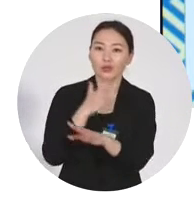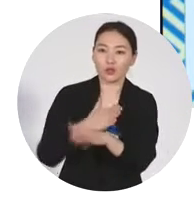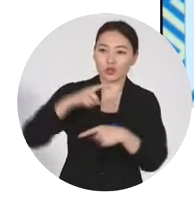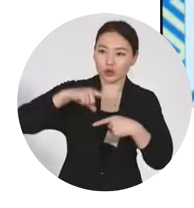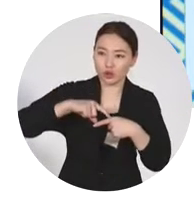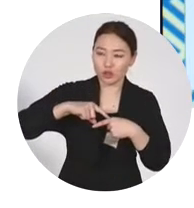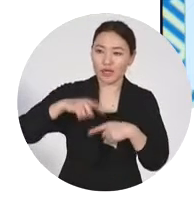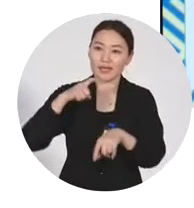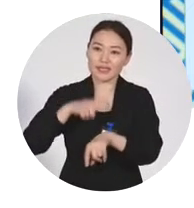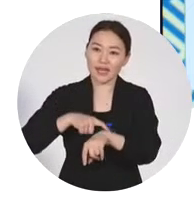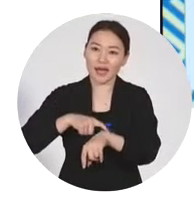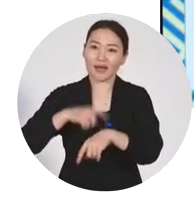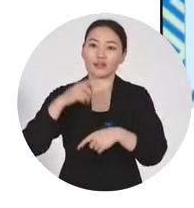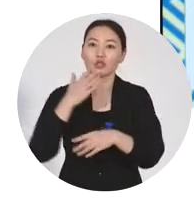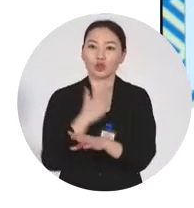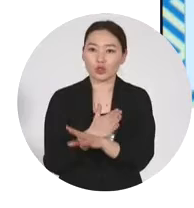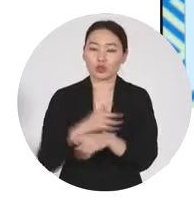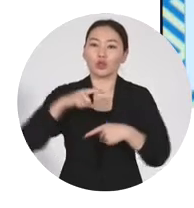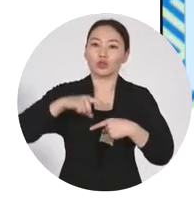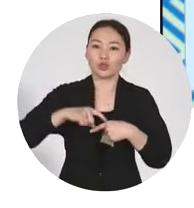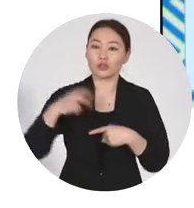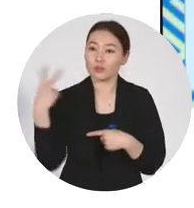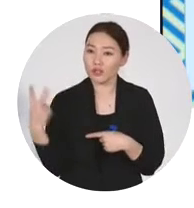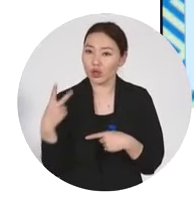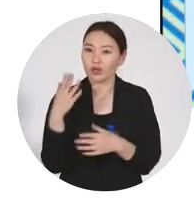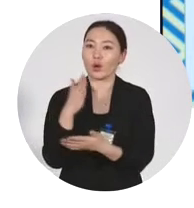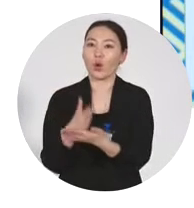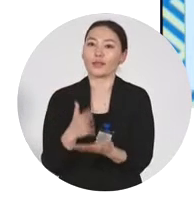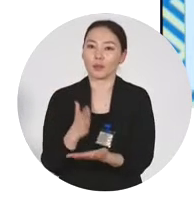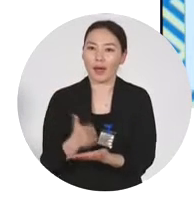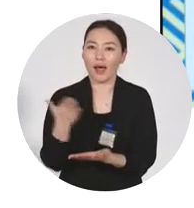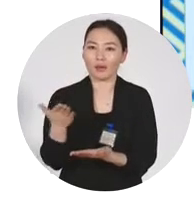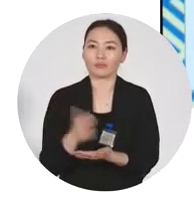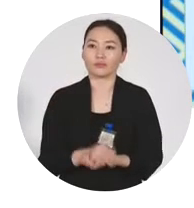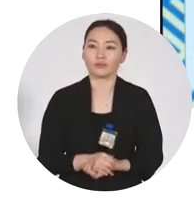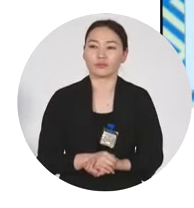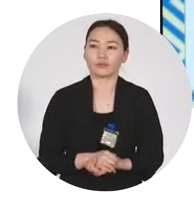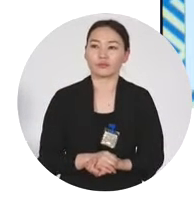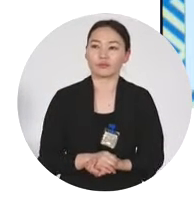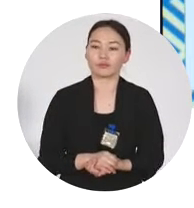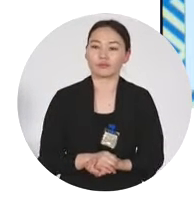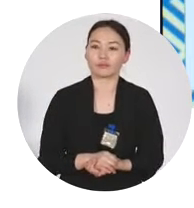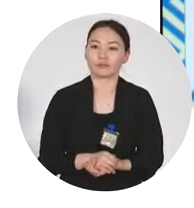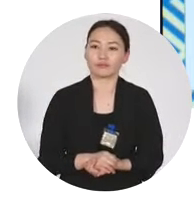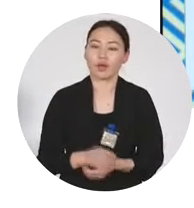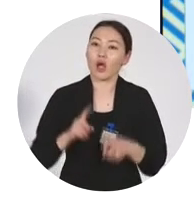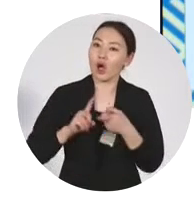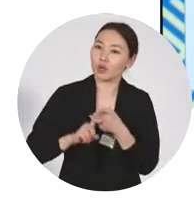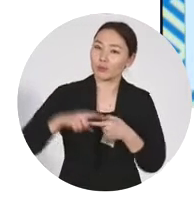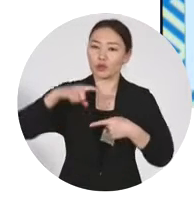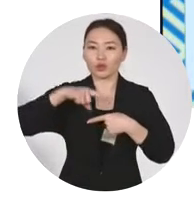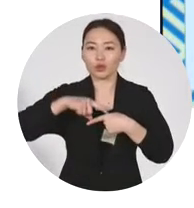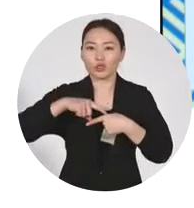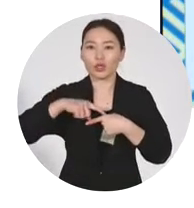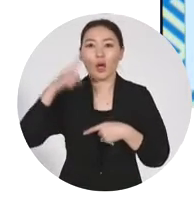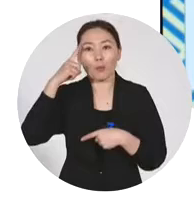бичгээр хэрхэн бичих вэ, мөн үгэнд хэрхэн дагуулж бичих вэ гэдэг хичээл үзсэн, мөн холбох нөхцөлийг үндэсний бичгээр хэрхэн бичих